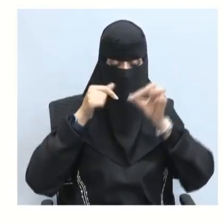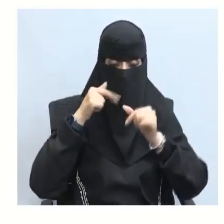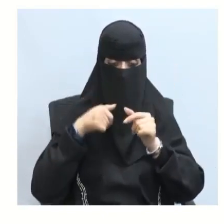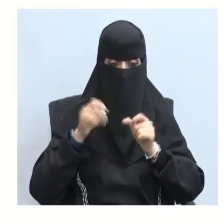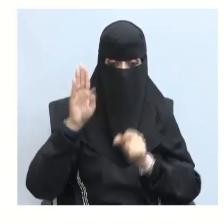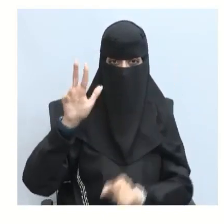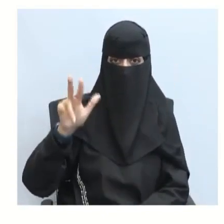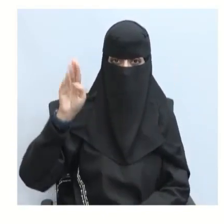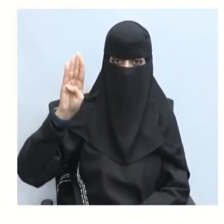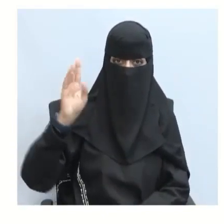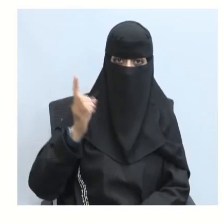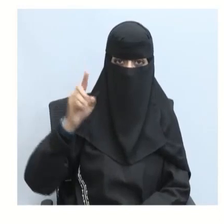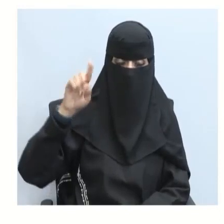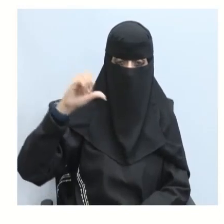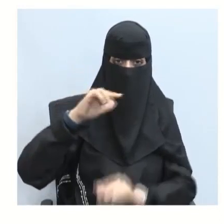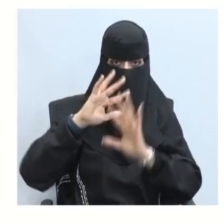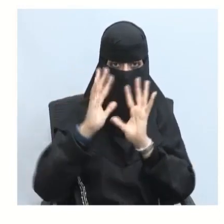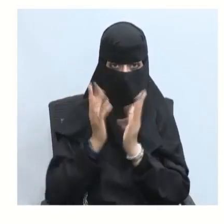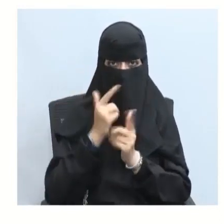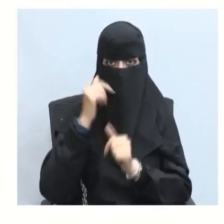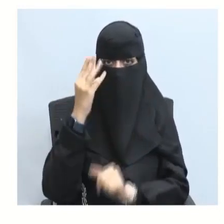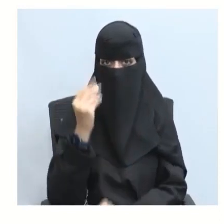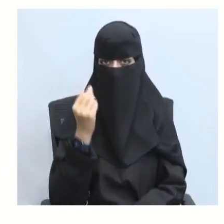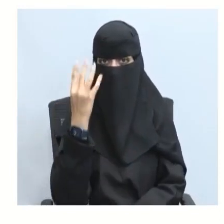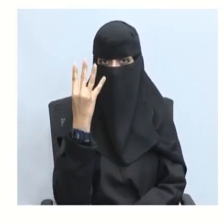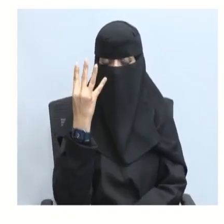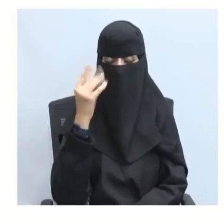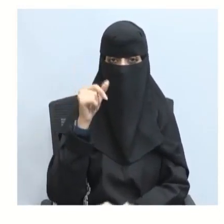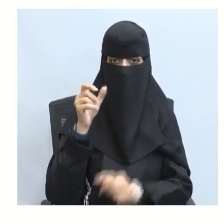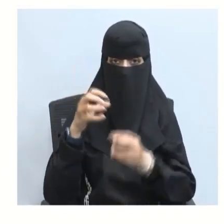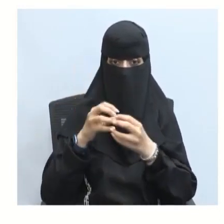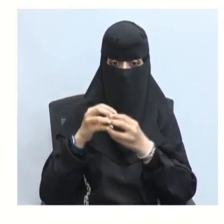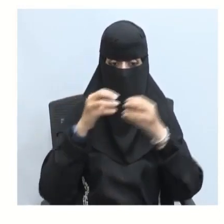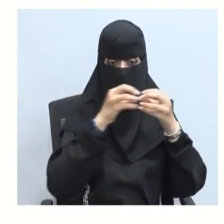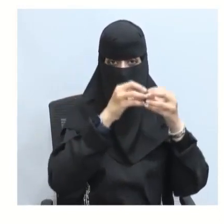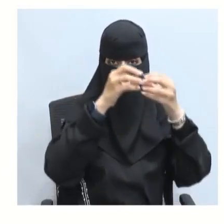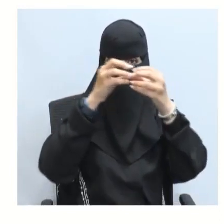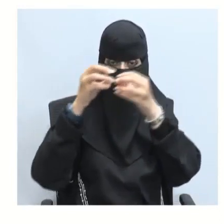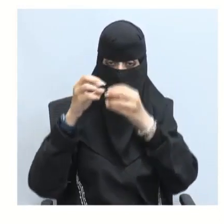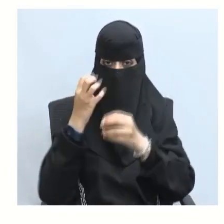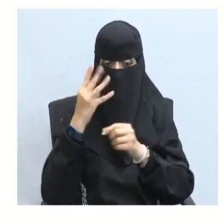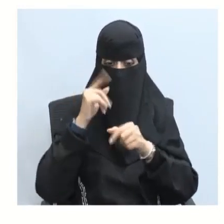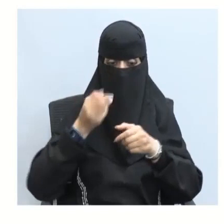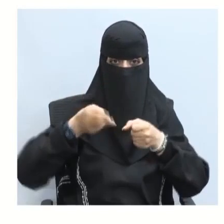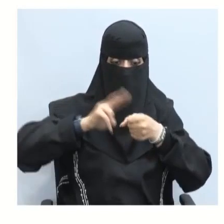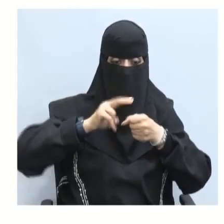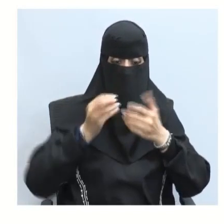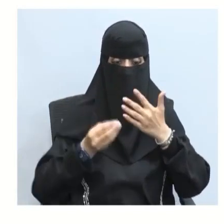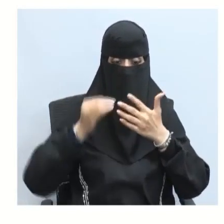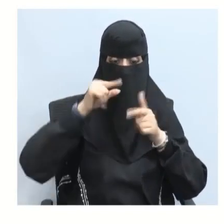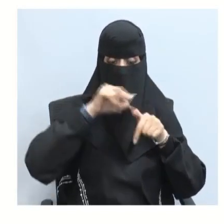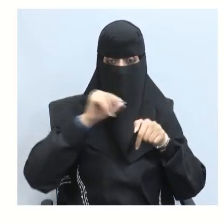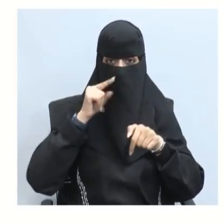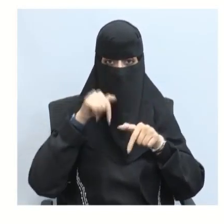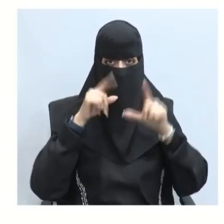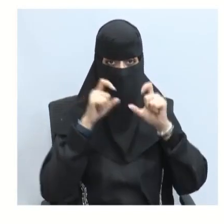الكربون على ان يبلغ المجموع لها اربعه روابط ثم كرر الخطوات لعمل نماذج من ثلاثه او اربعه او